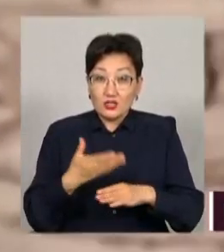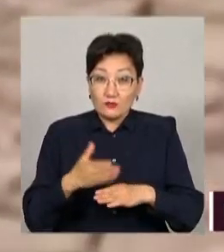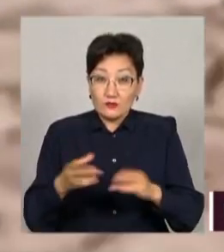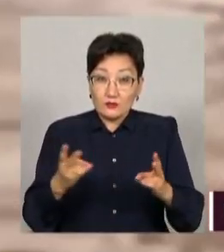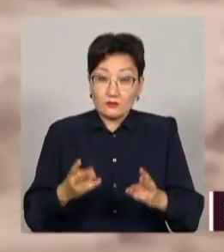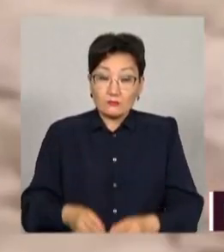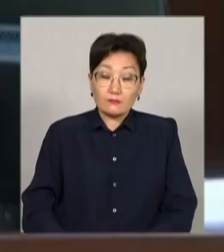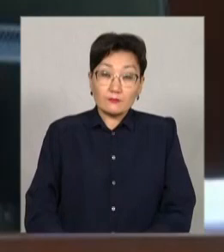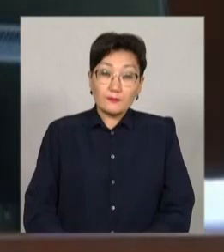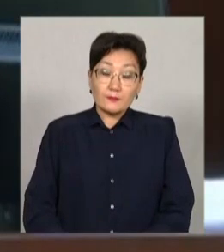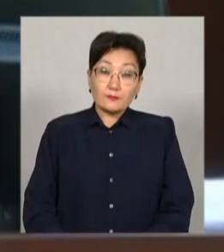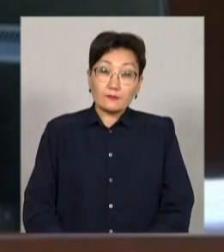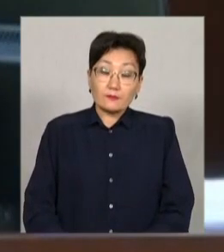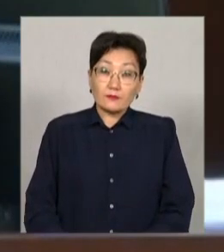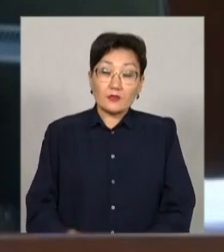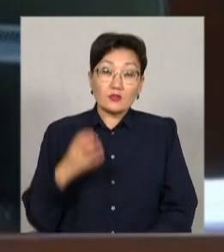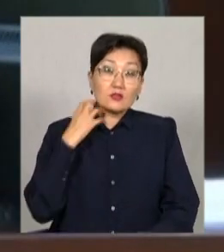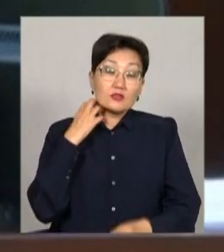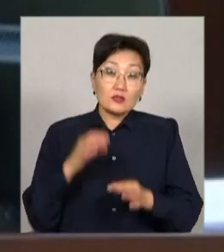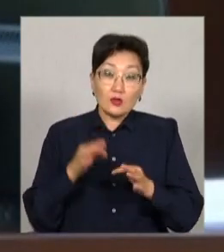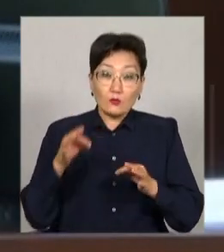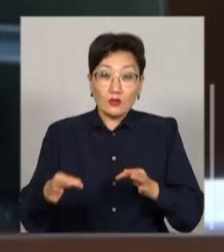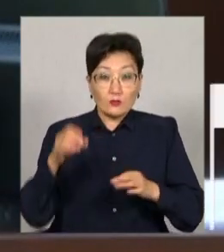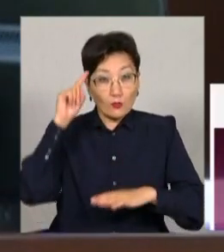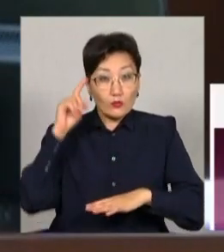керек. Қызылорда облысының әкімдігі